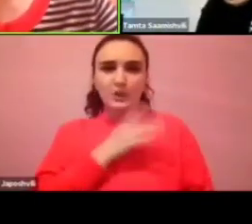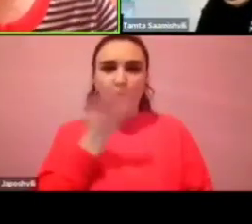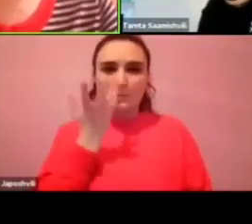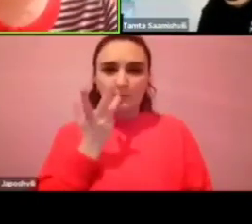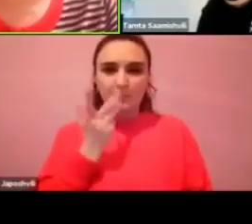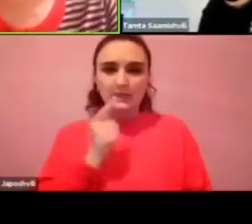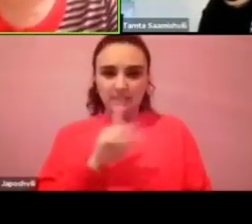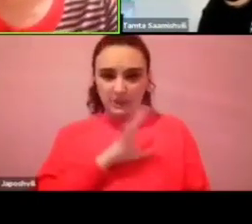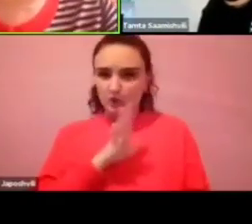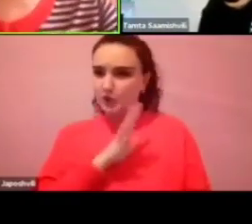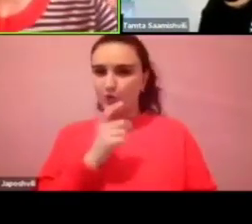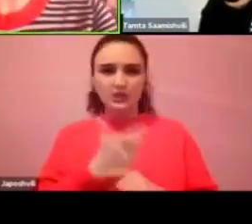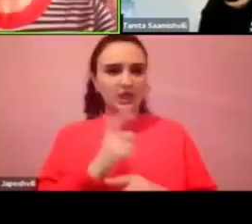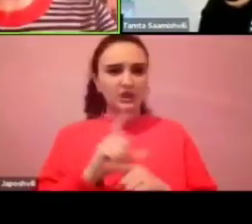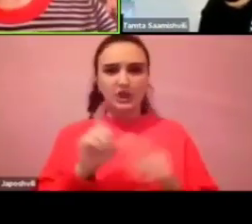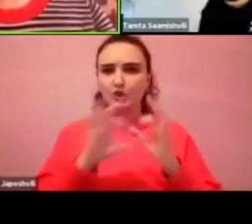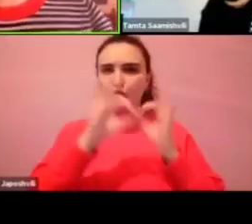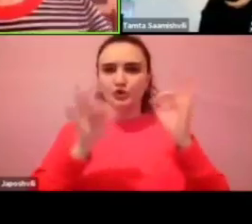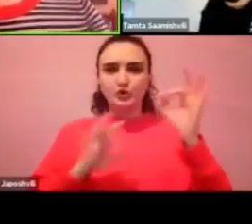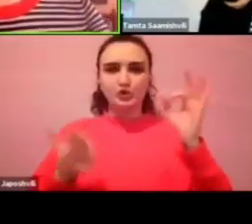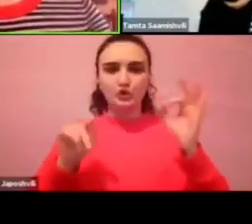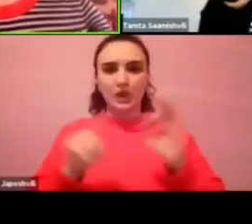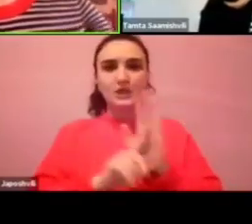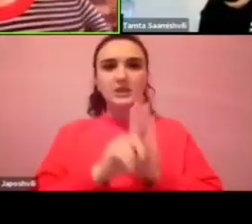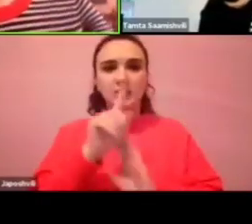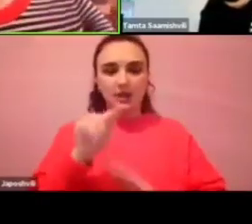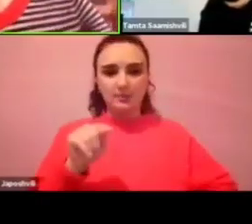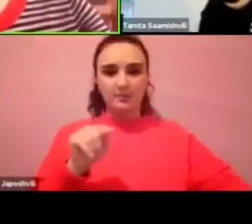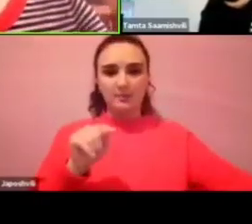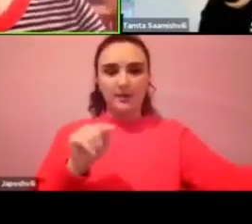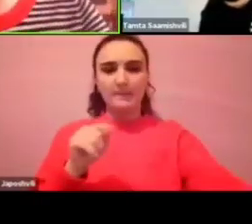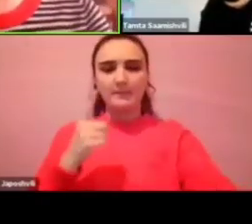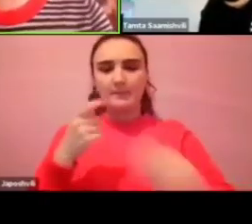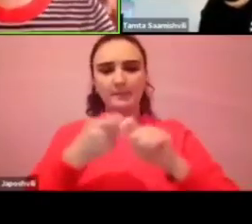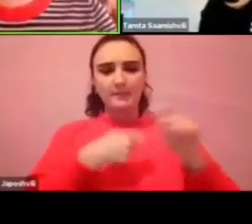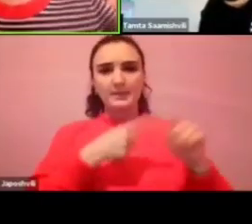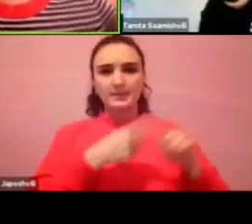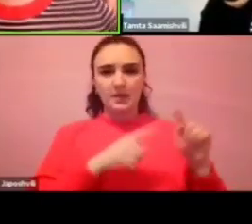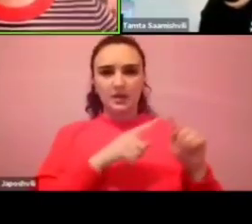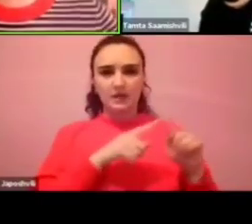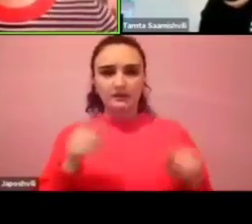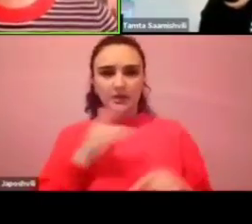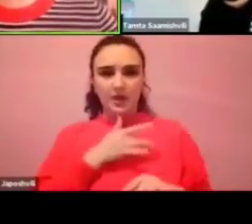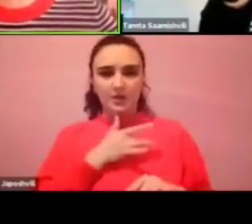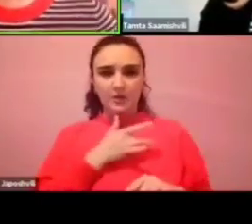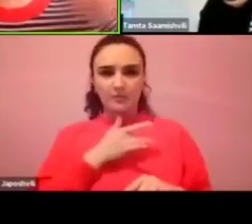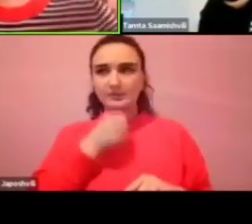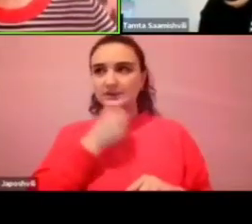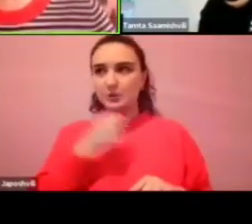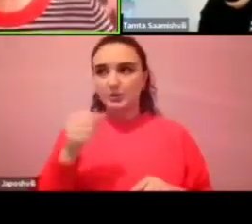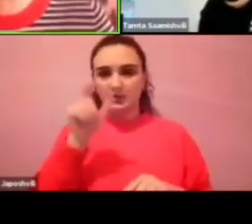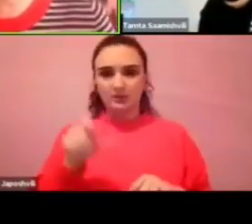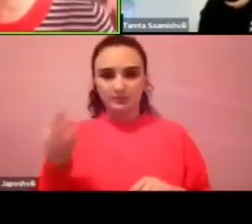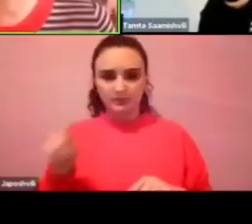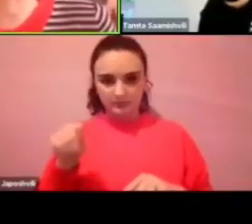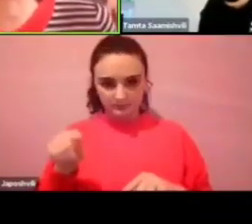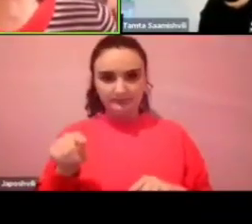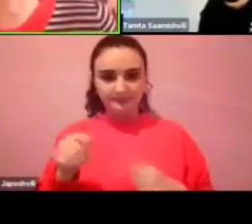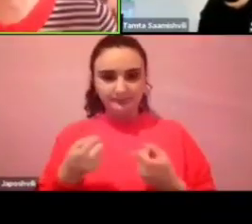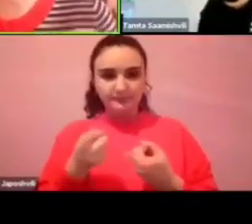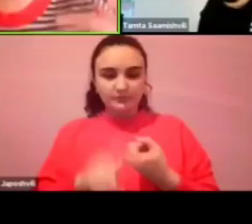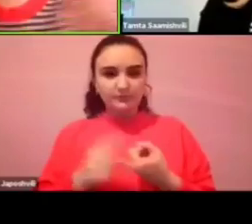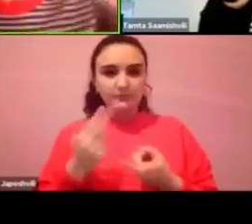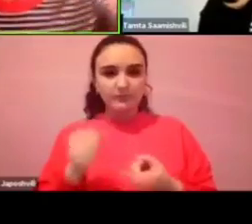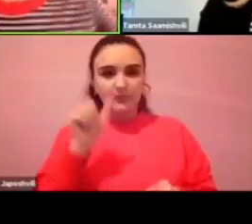იყო ძალიან დიდია და აი იწყება მეტრ ნახევრიდან და დაახლოებით აი ზრდასრულ ადამიანს და ეს დამოკიდებულია, რა თქმა